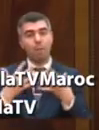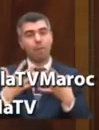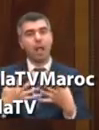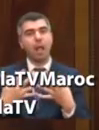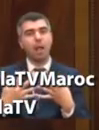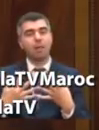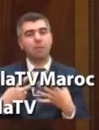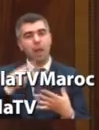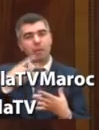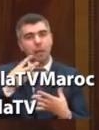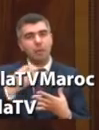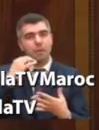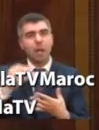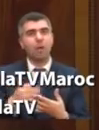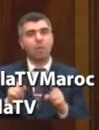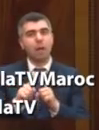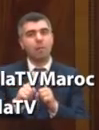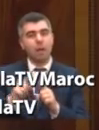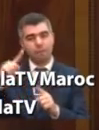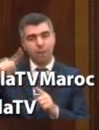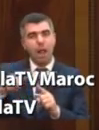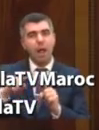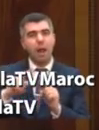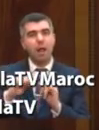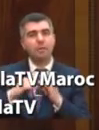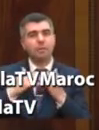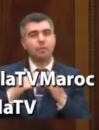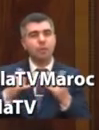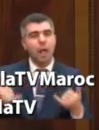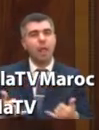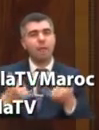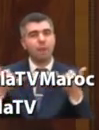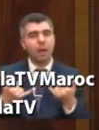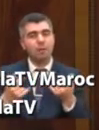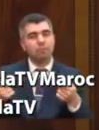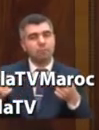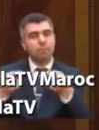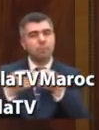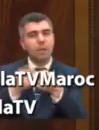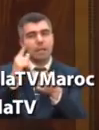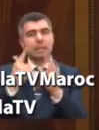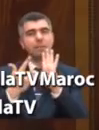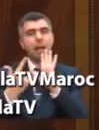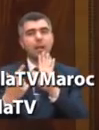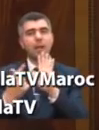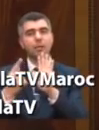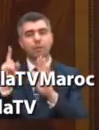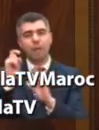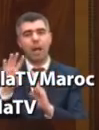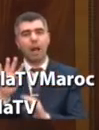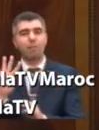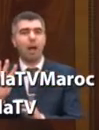الكلمة بمناسبة يوم الأسير الفلسطيني الذي يوافق 17 أبريل في كل عام، وإذ